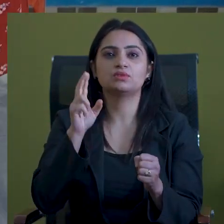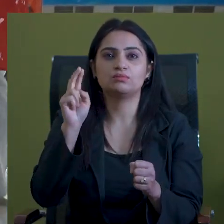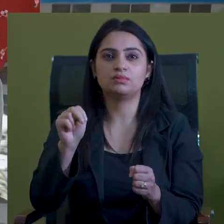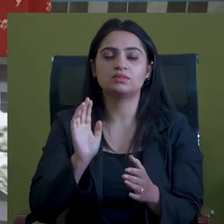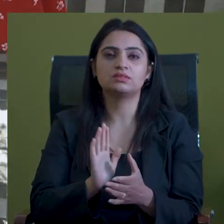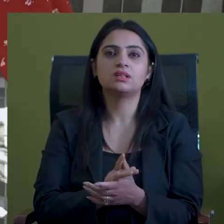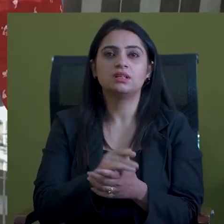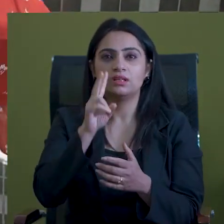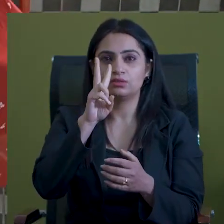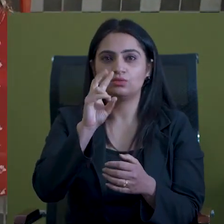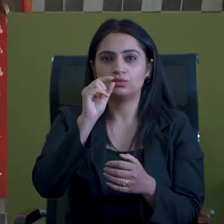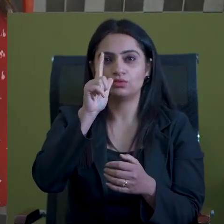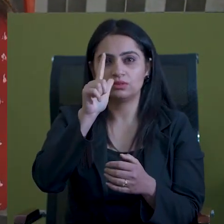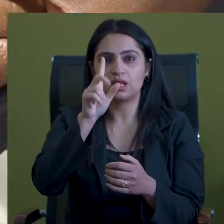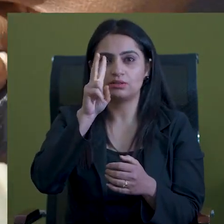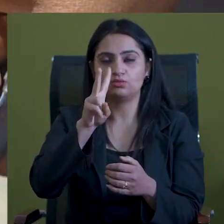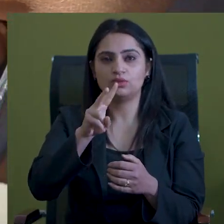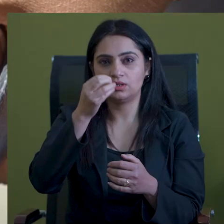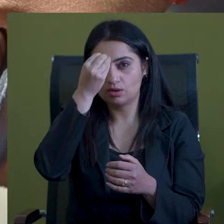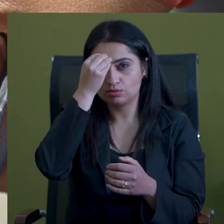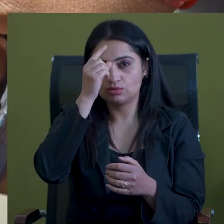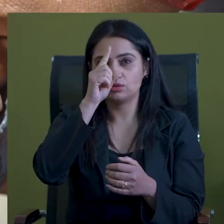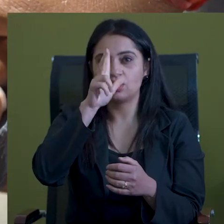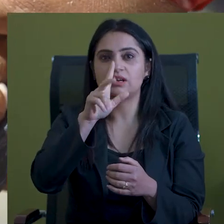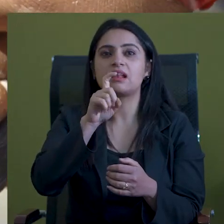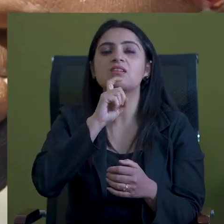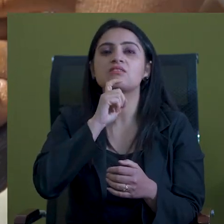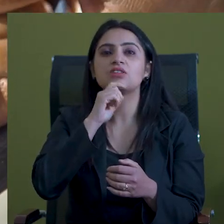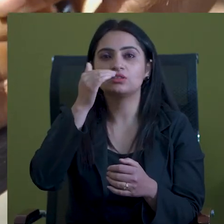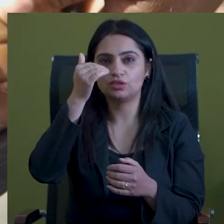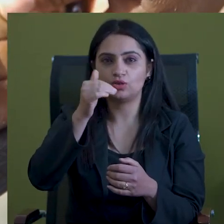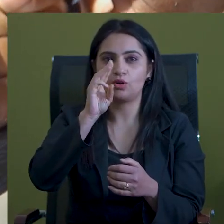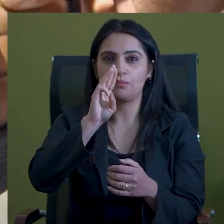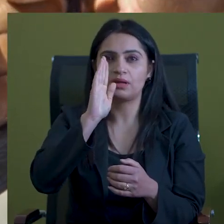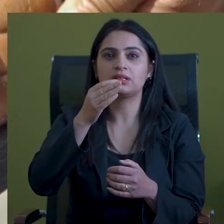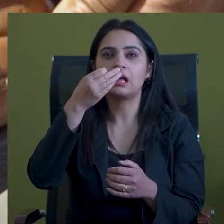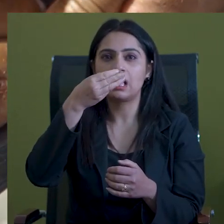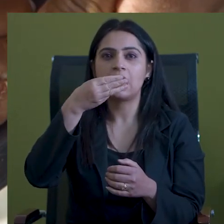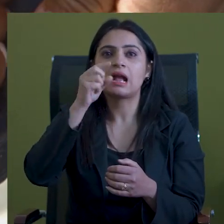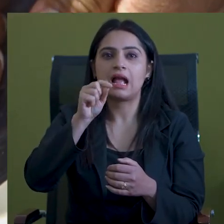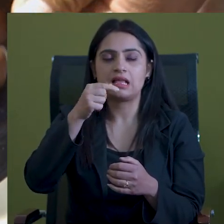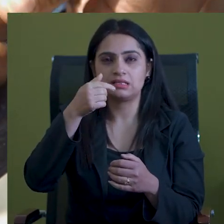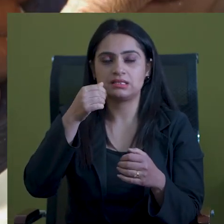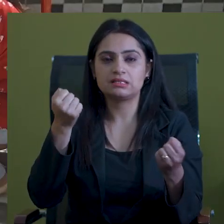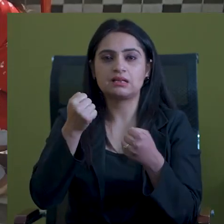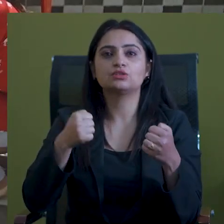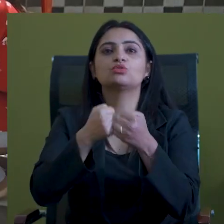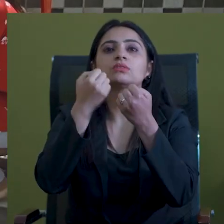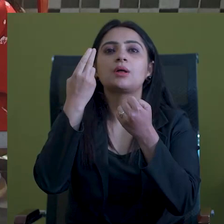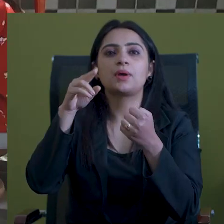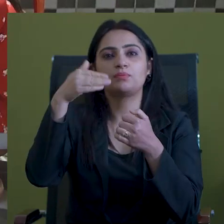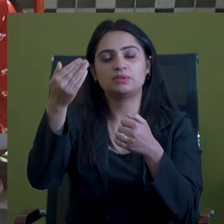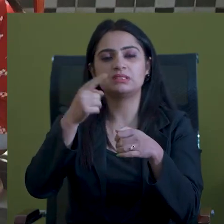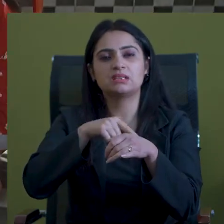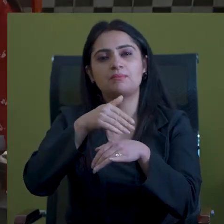दिहजार बहत्तर असोज अठार गते तमघास नजीकई बस दुरगटना मा परेपची उने निकई लाम